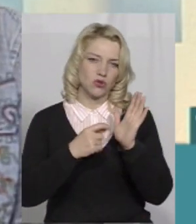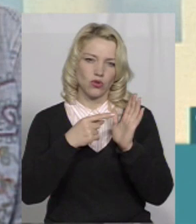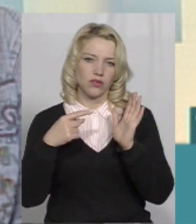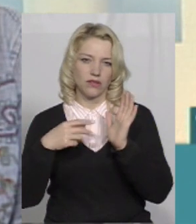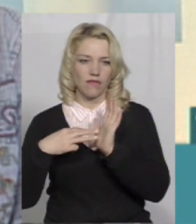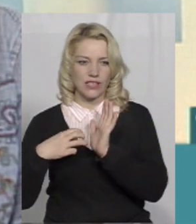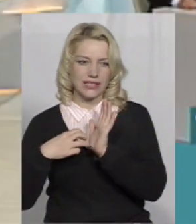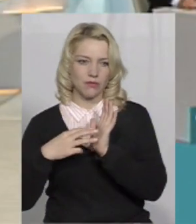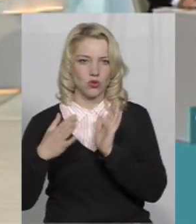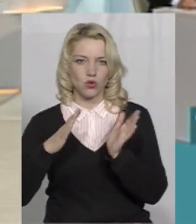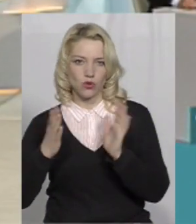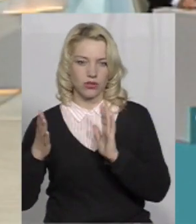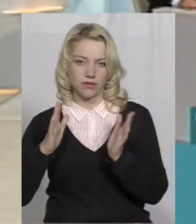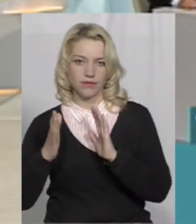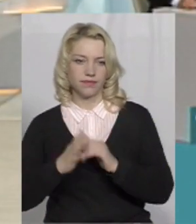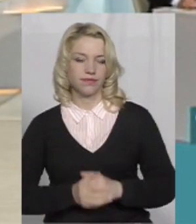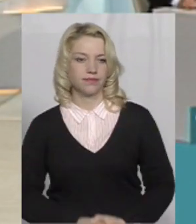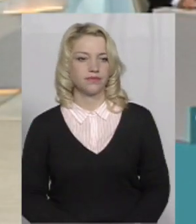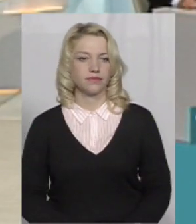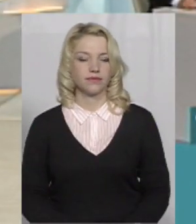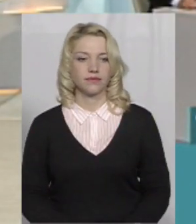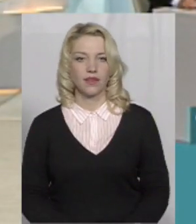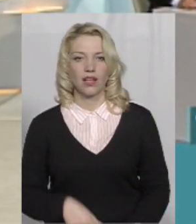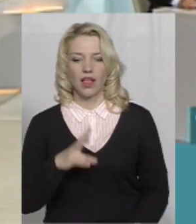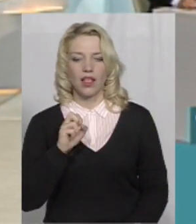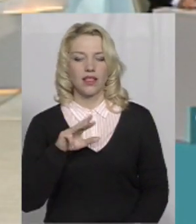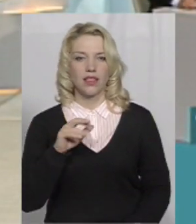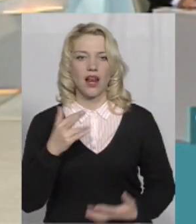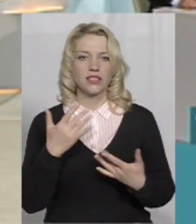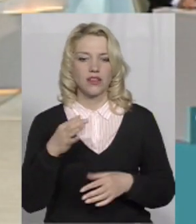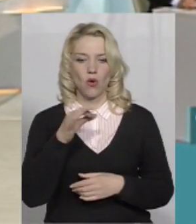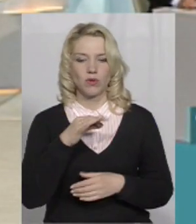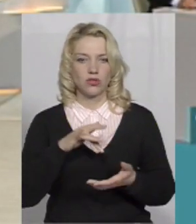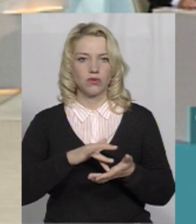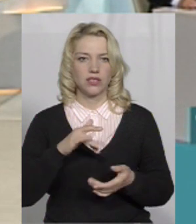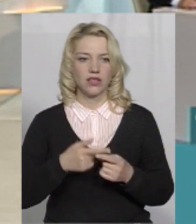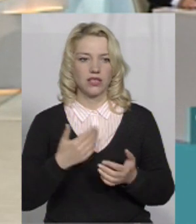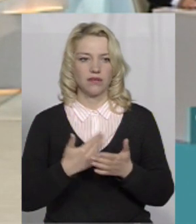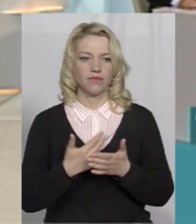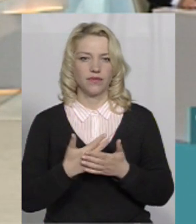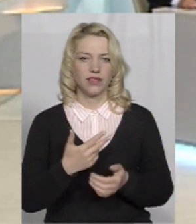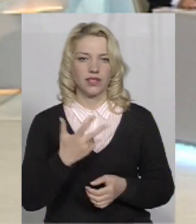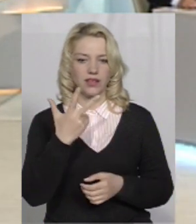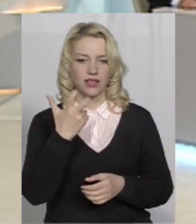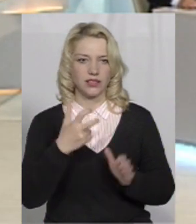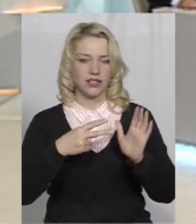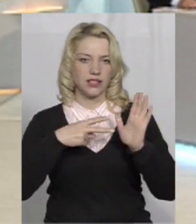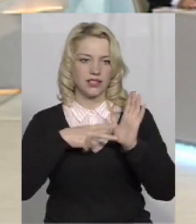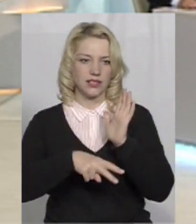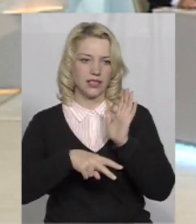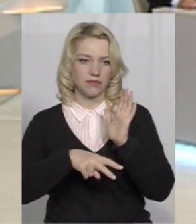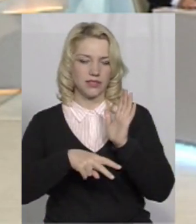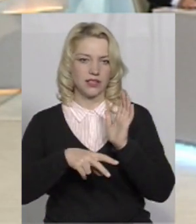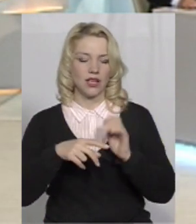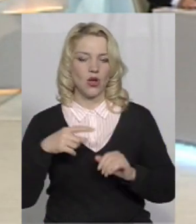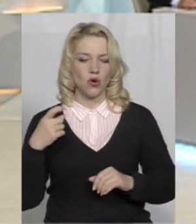700-800. Ну, сотня в межах області. Можливо, так. Пані Наталя, в обласному центрі скільки ОСББ? В районі 370